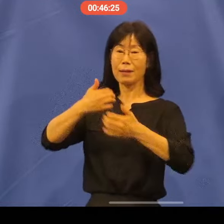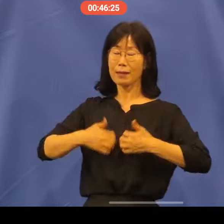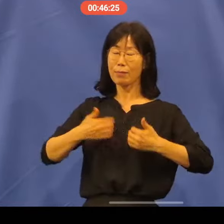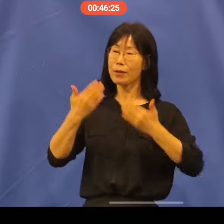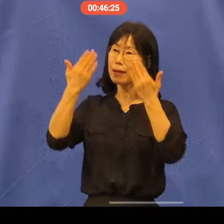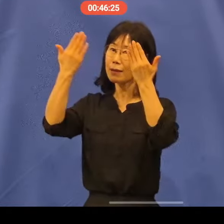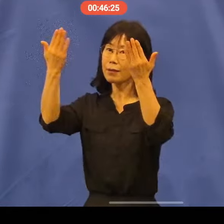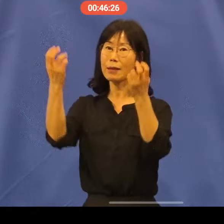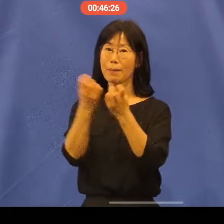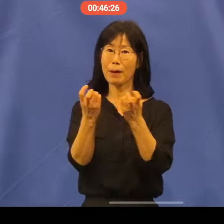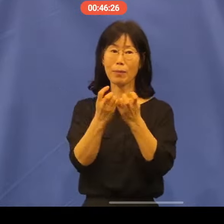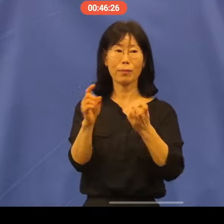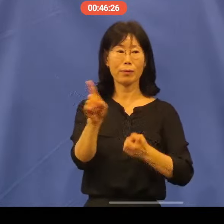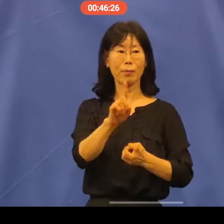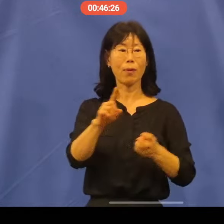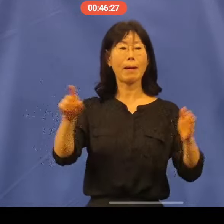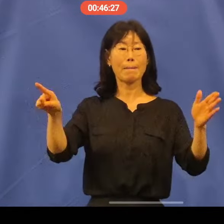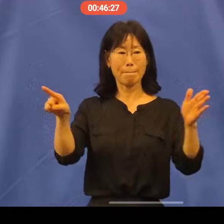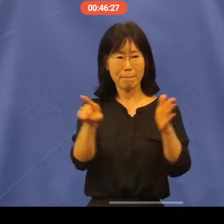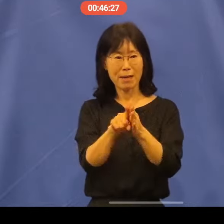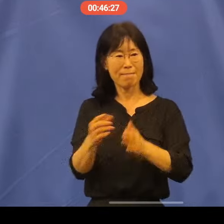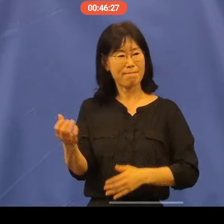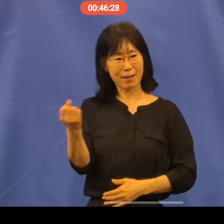돼요? 믿음이 있어야 되는 거예요.